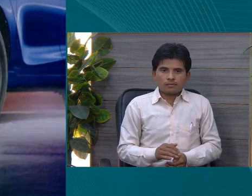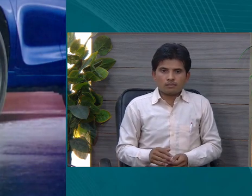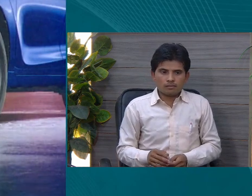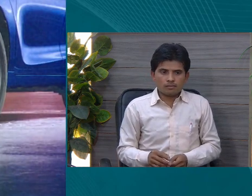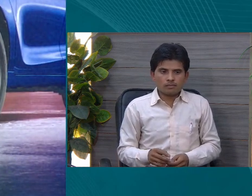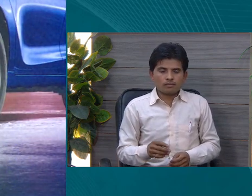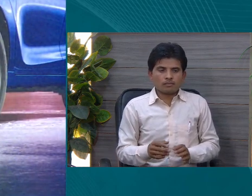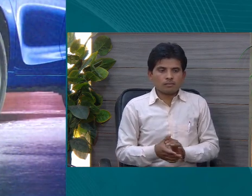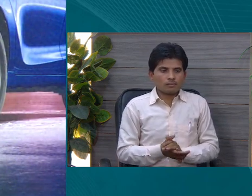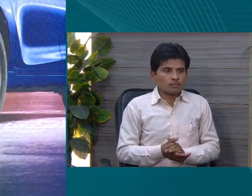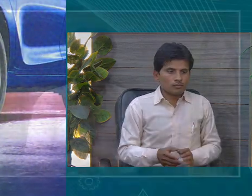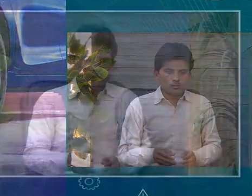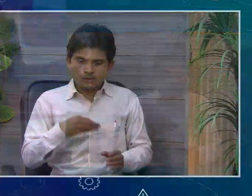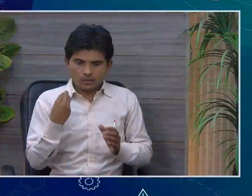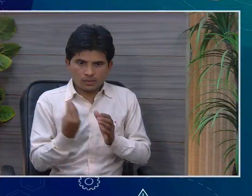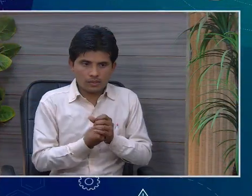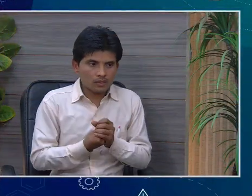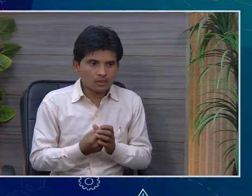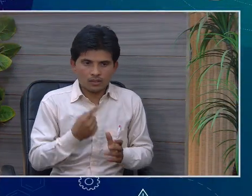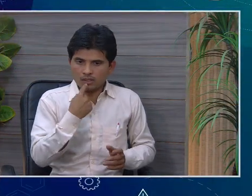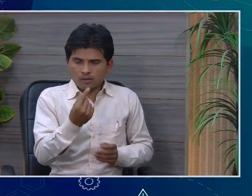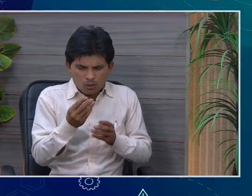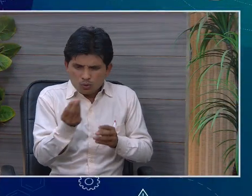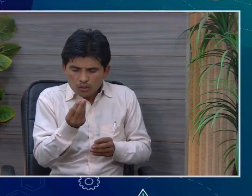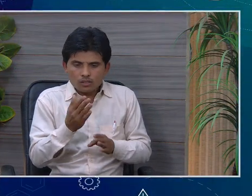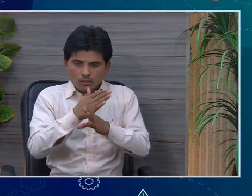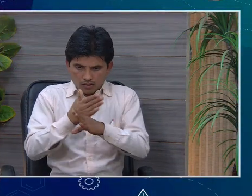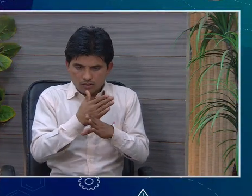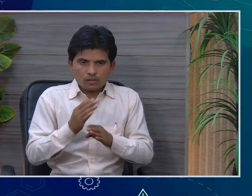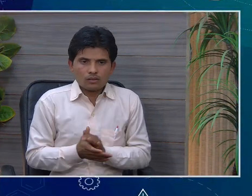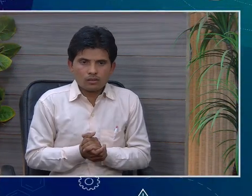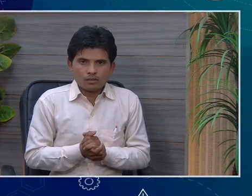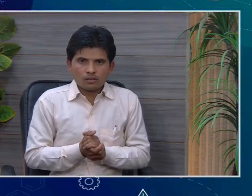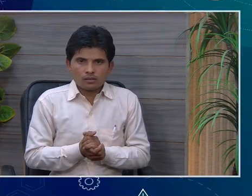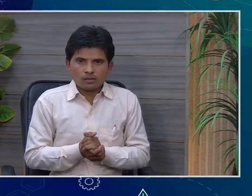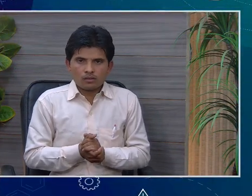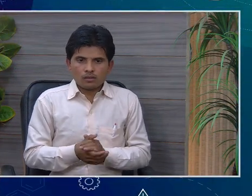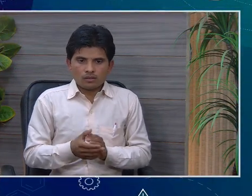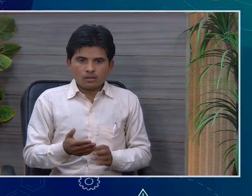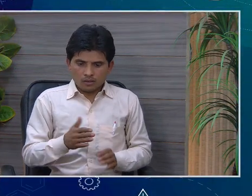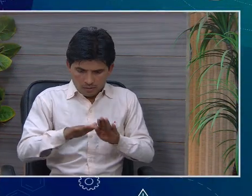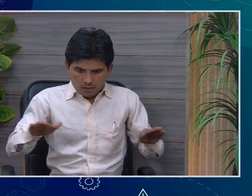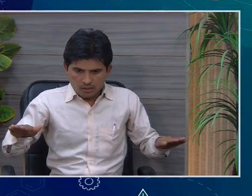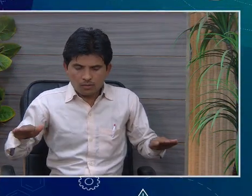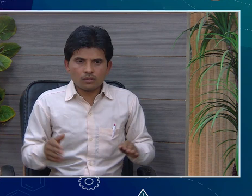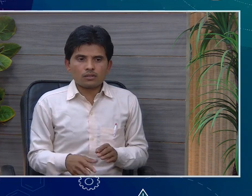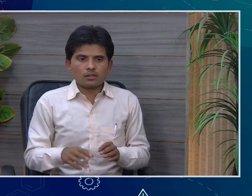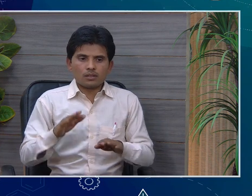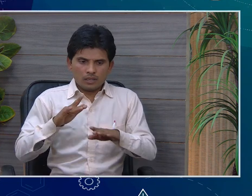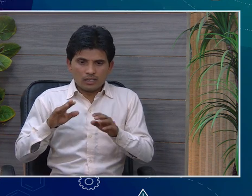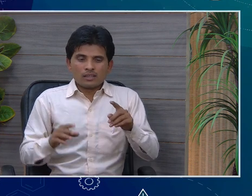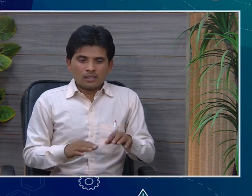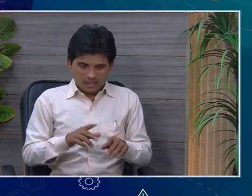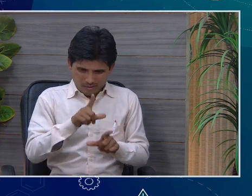तोप इसी के साथी मैं कुछ और चीजें शेयर करना चाहूंगा कि और ठीक है हमारे बच्चों में प्रसिद्ध कर लिया टाइल अपने